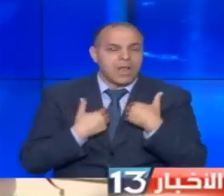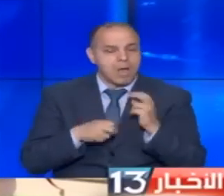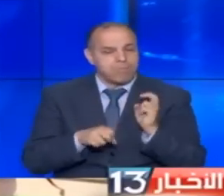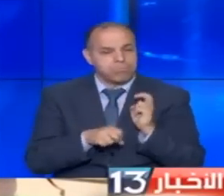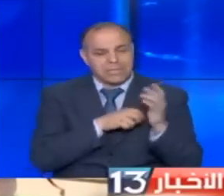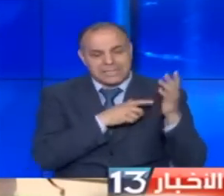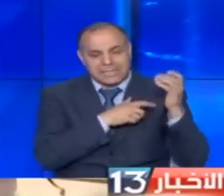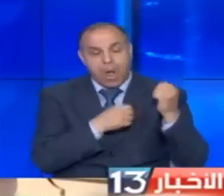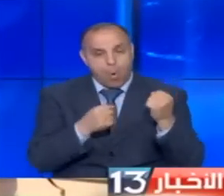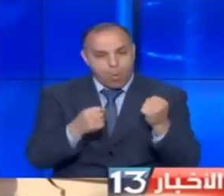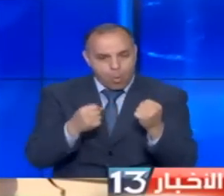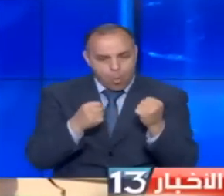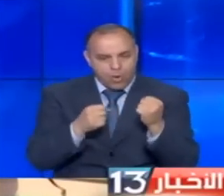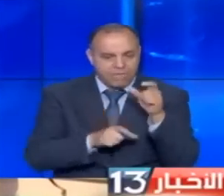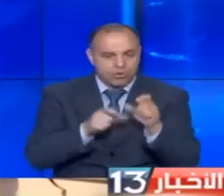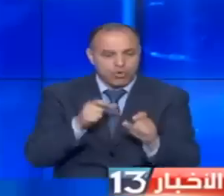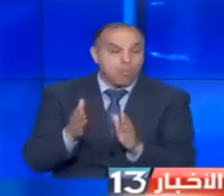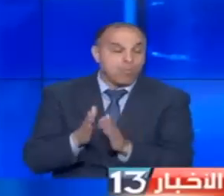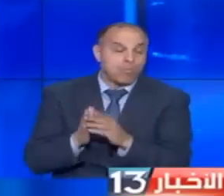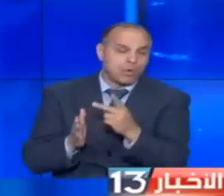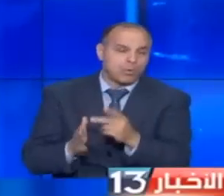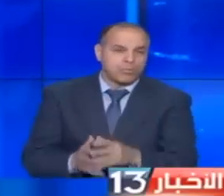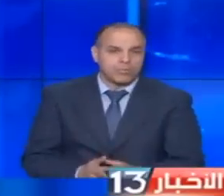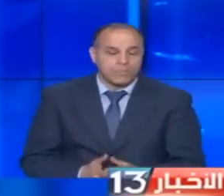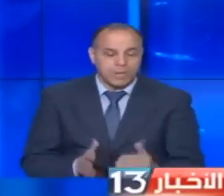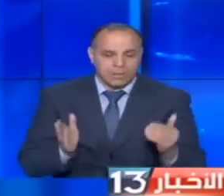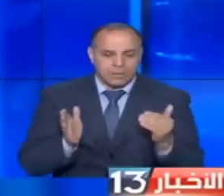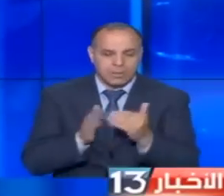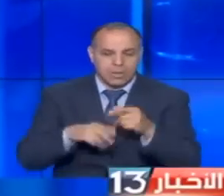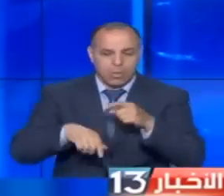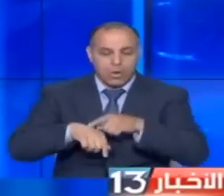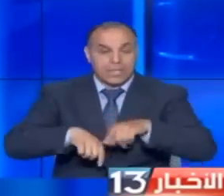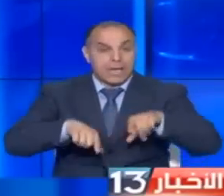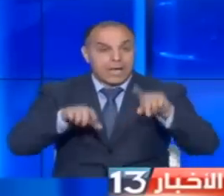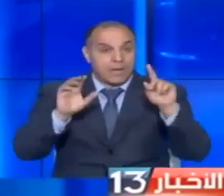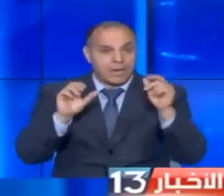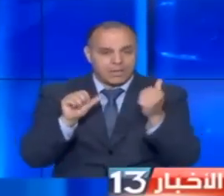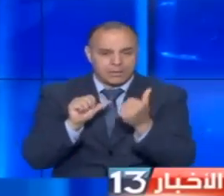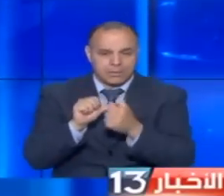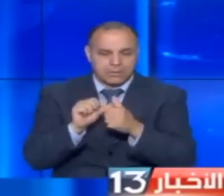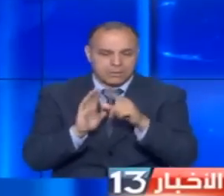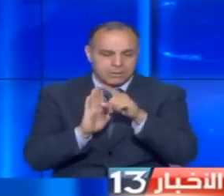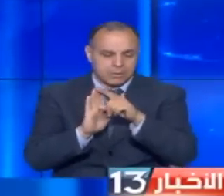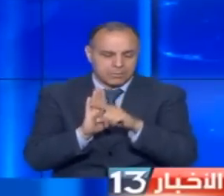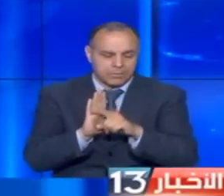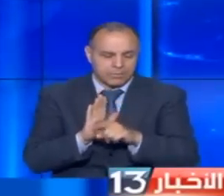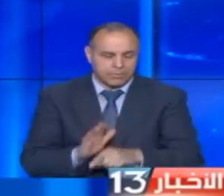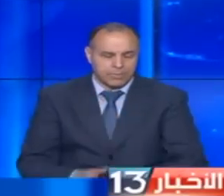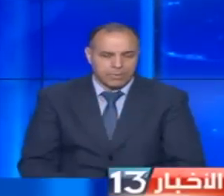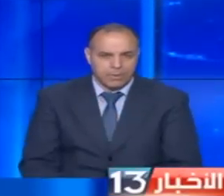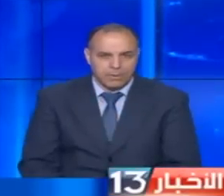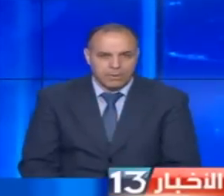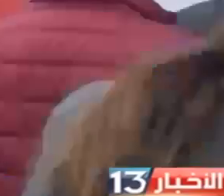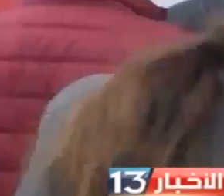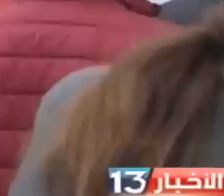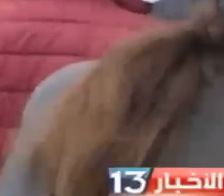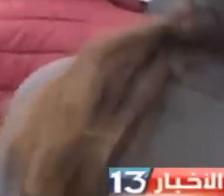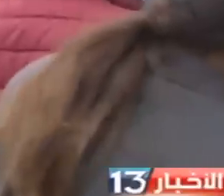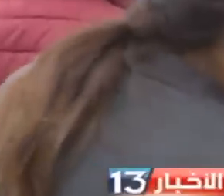السلاح الاقوى في يد الشعوب لا يتبع هذا الاخبار مشاهدينا الكرام اليكم في مالي تذكيرا بالعناوين